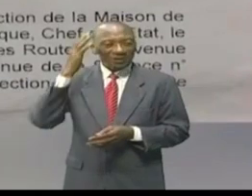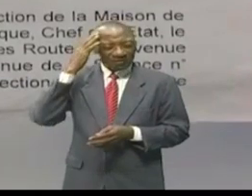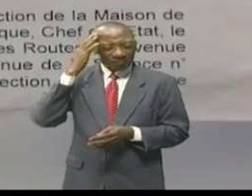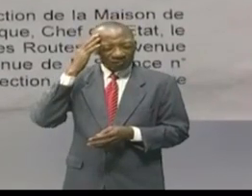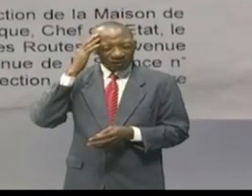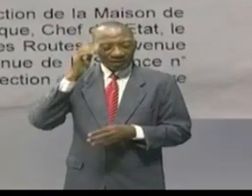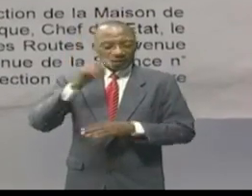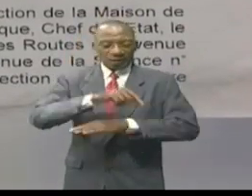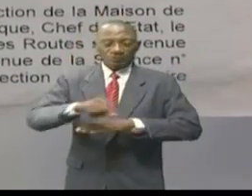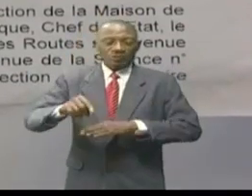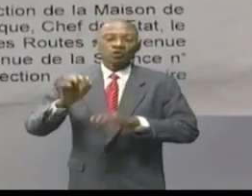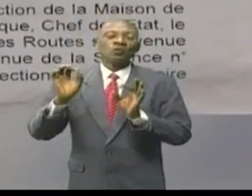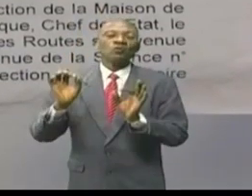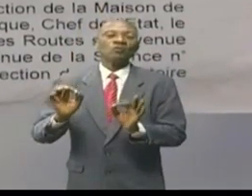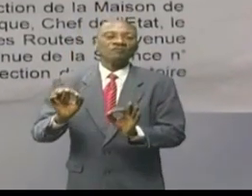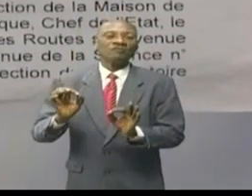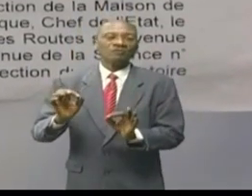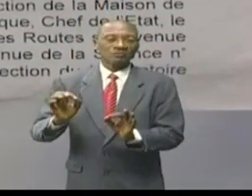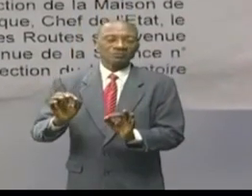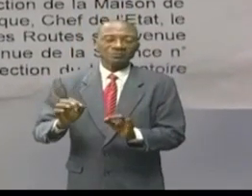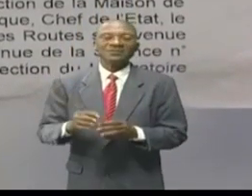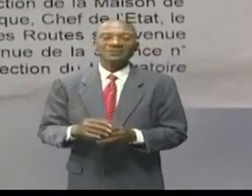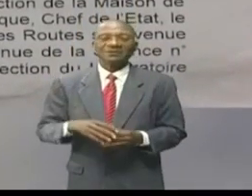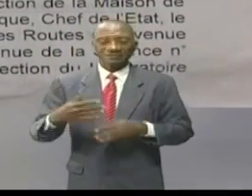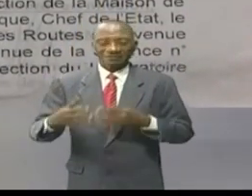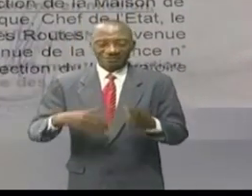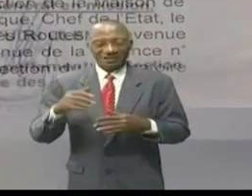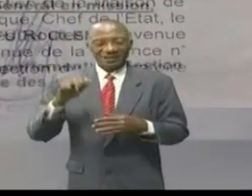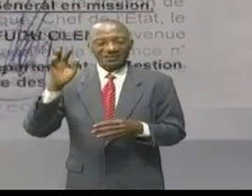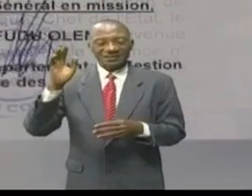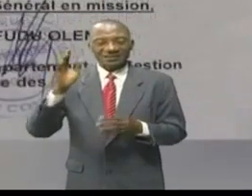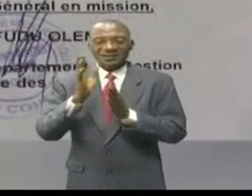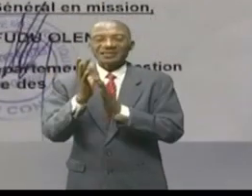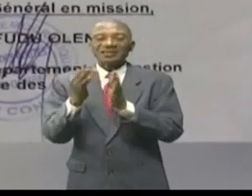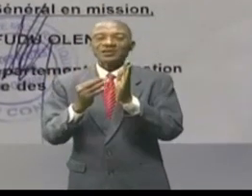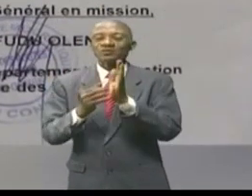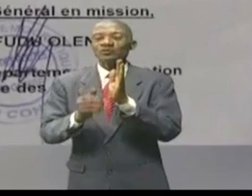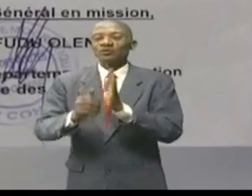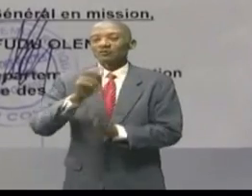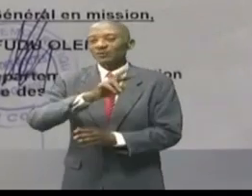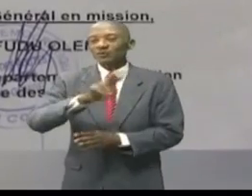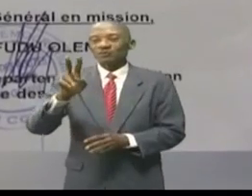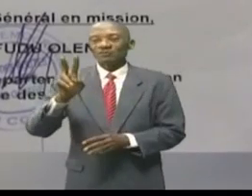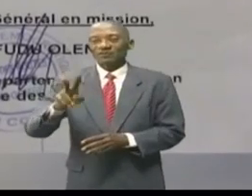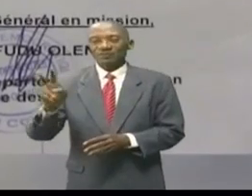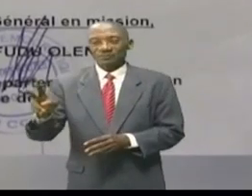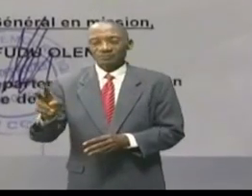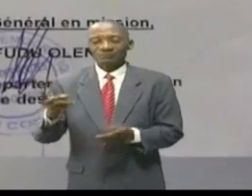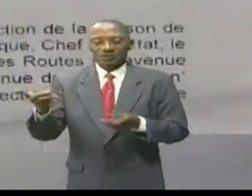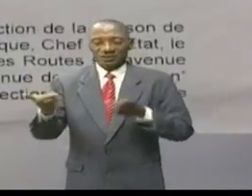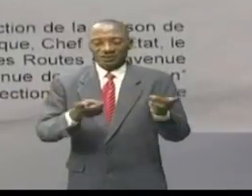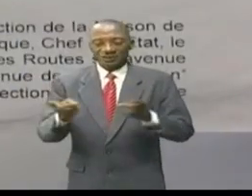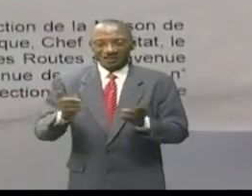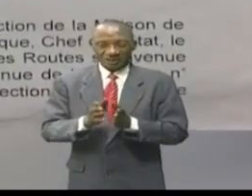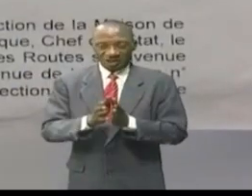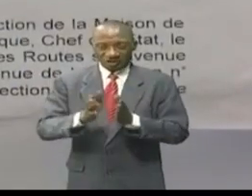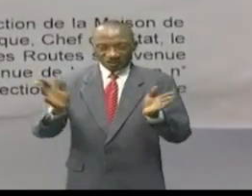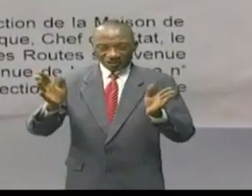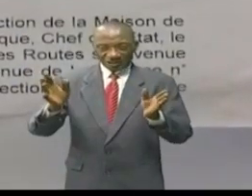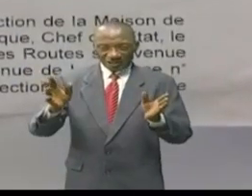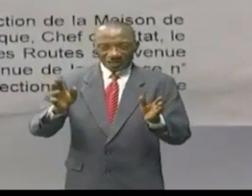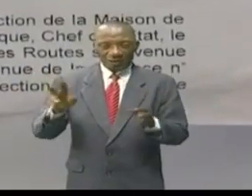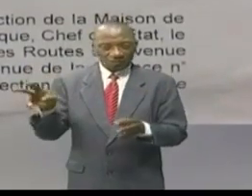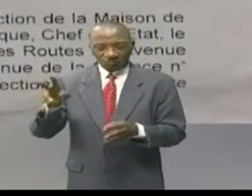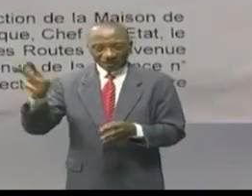adresse susmentionnée, faite à Kinshasa le 18 novembre 2022 pour le directeur général en mission,